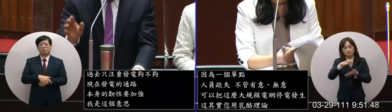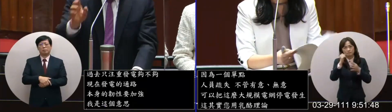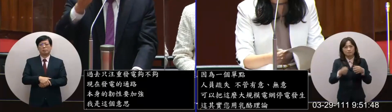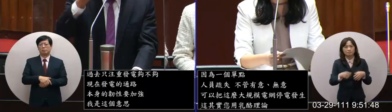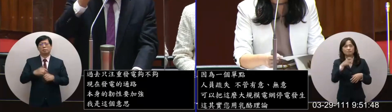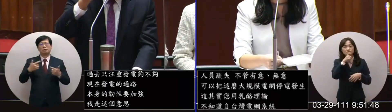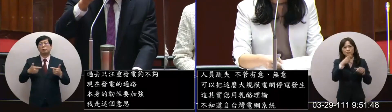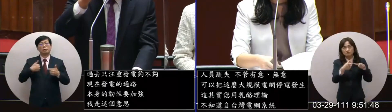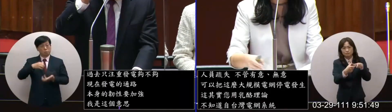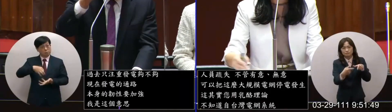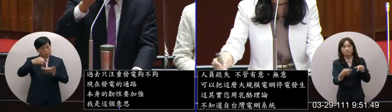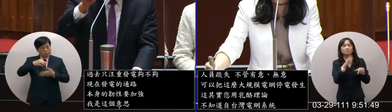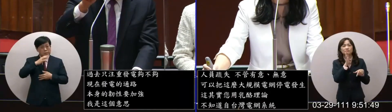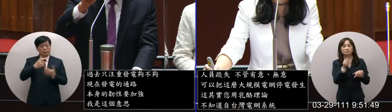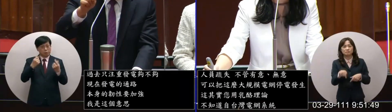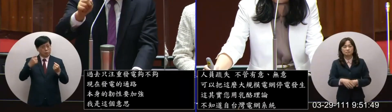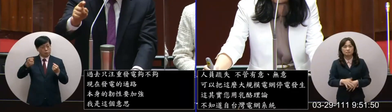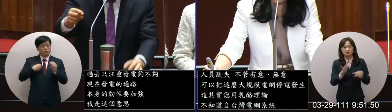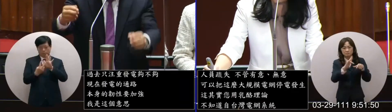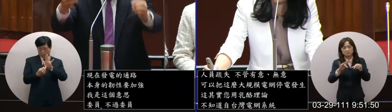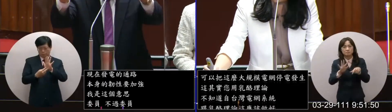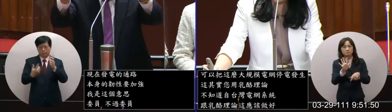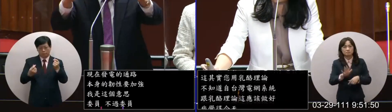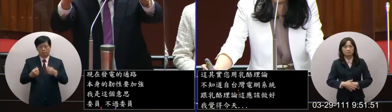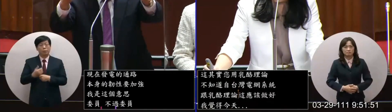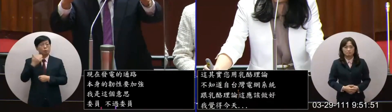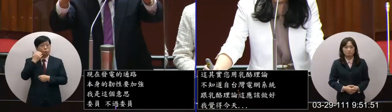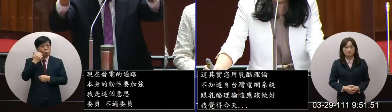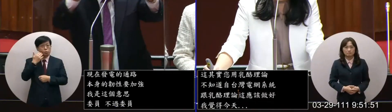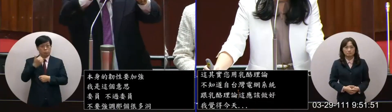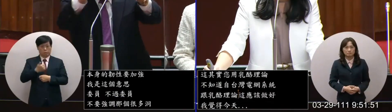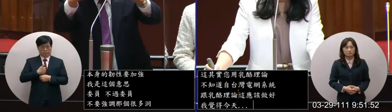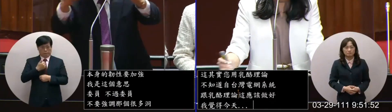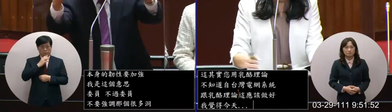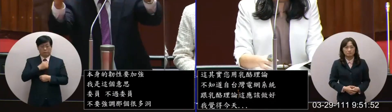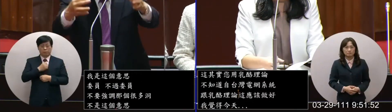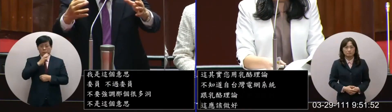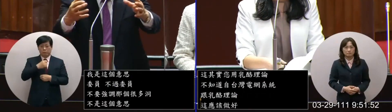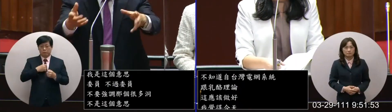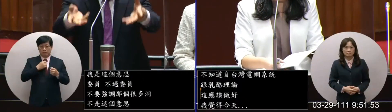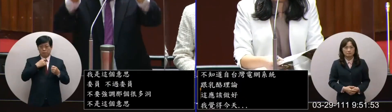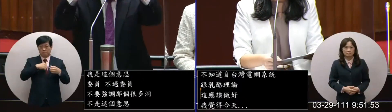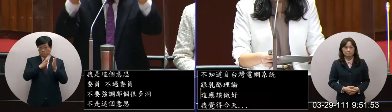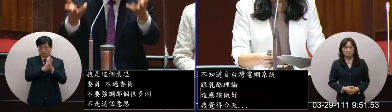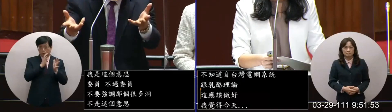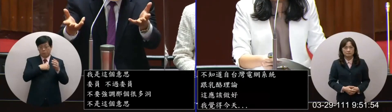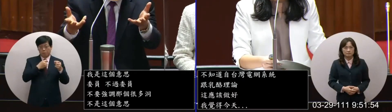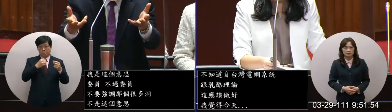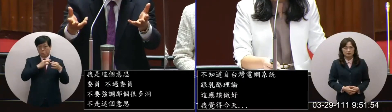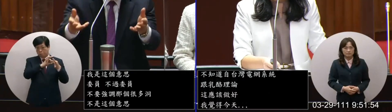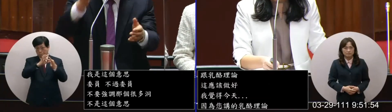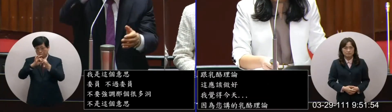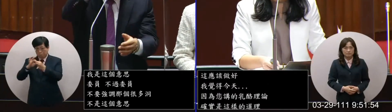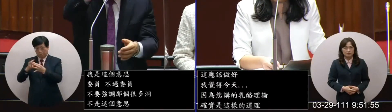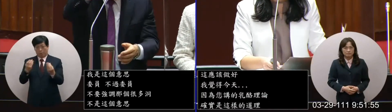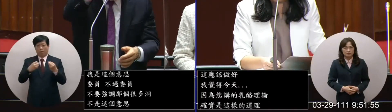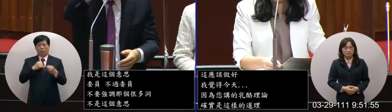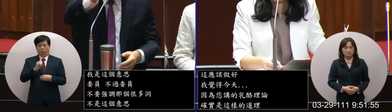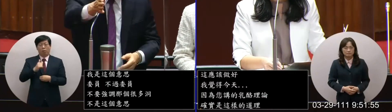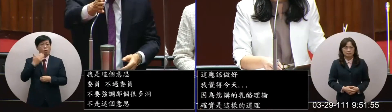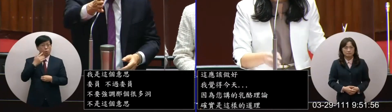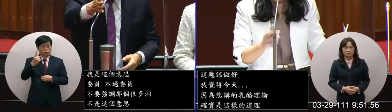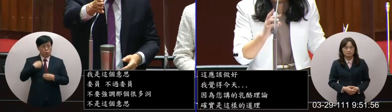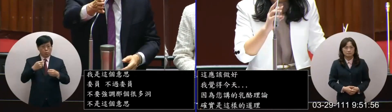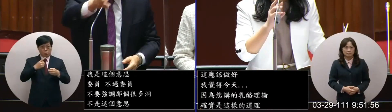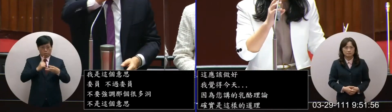洛理论确实就是这样的意思。 我讲的是同一个道理，就是说如果不要。一个一个都通的话，就不会发生这个事故。其中只